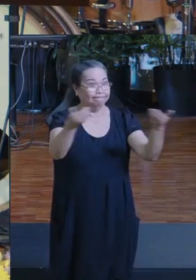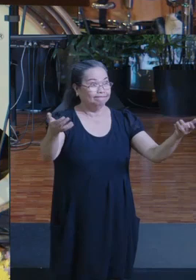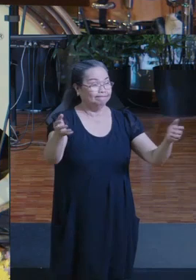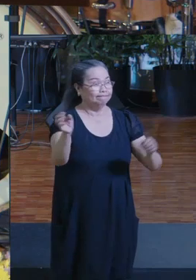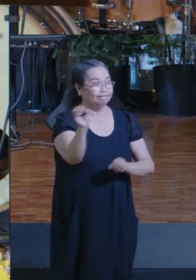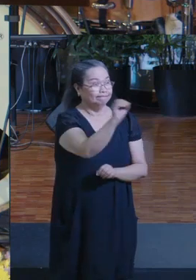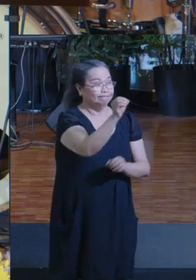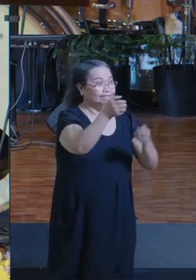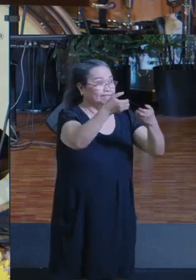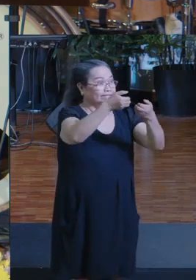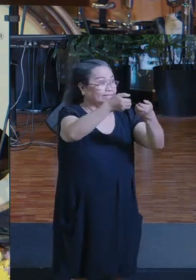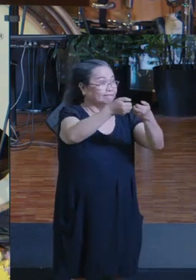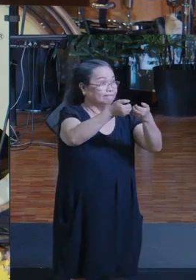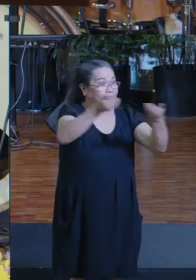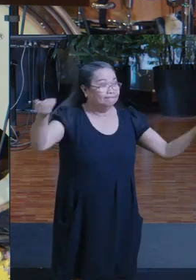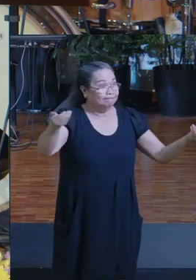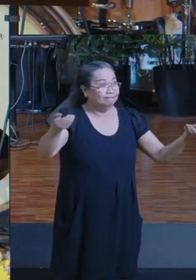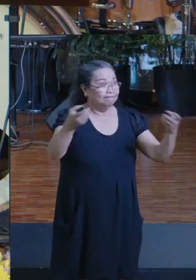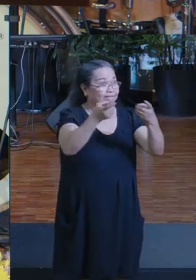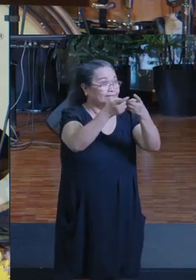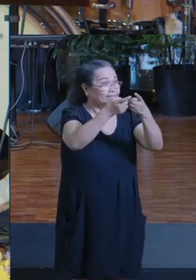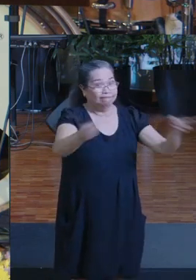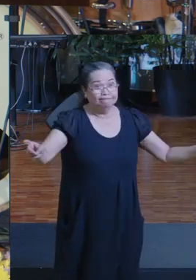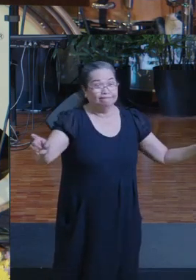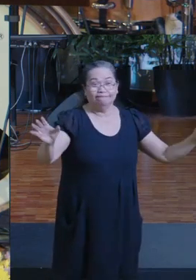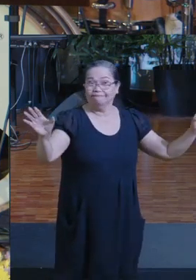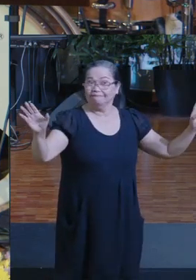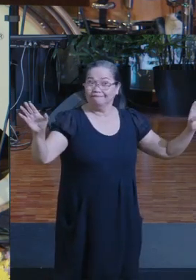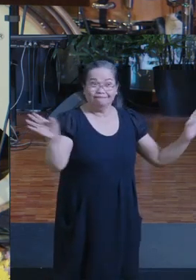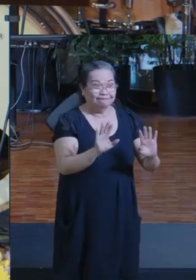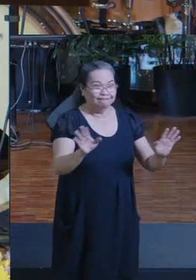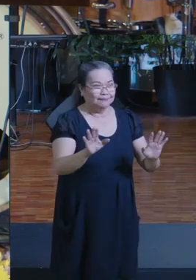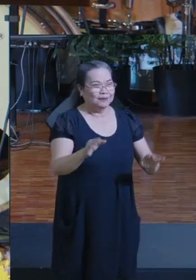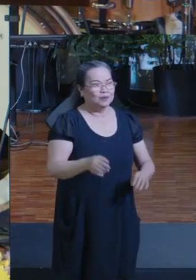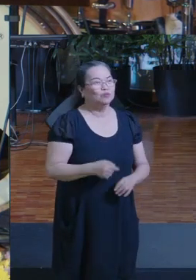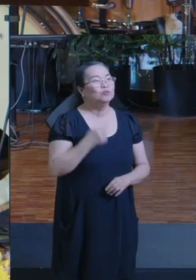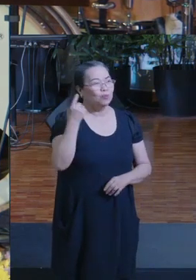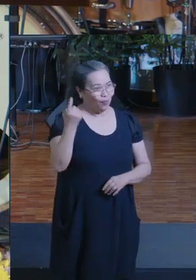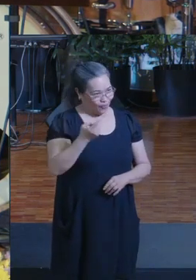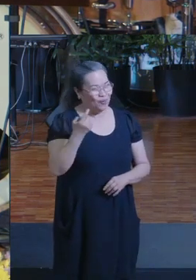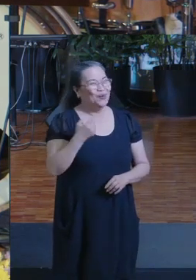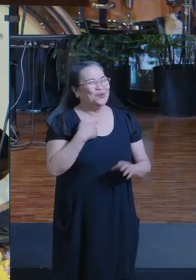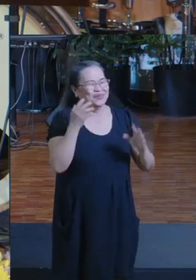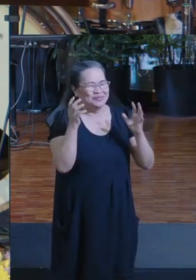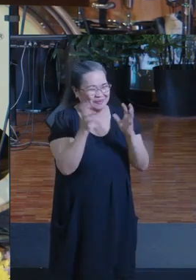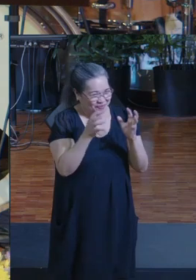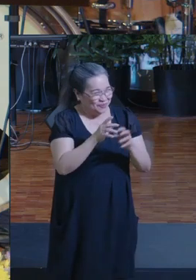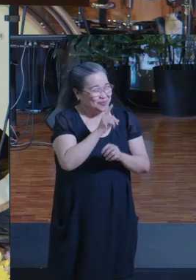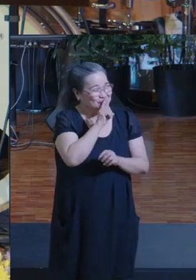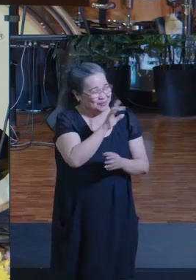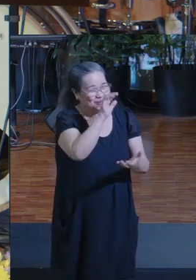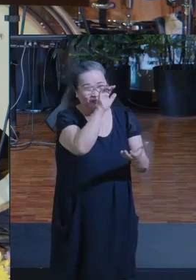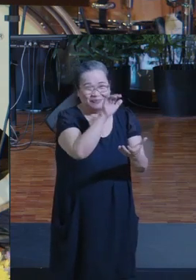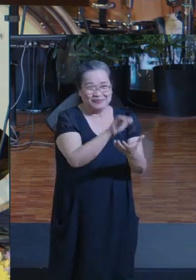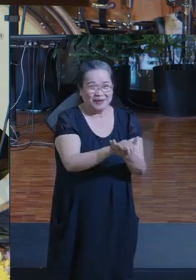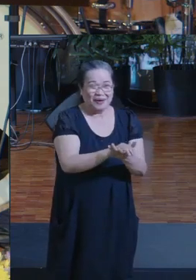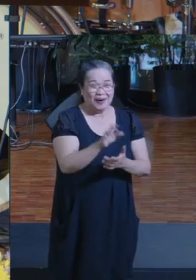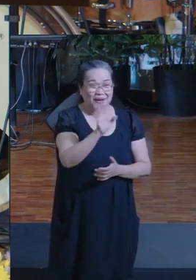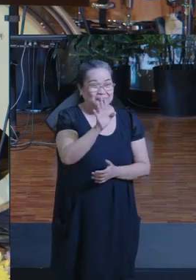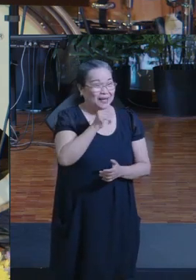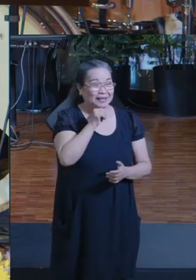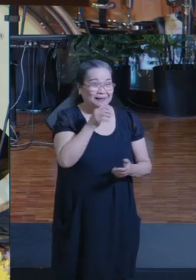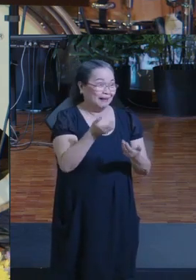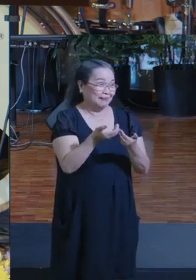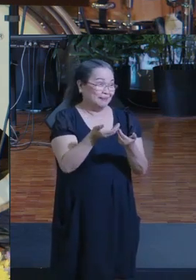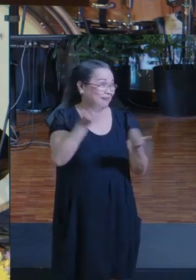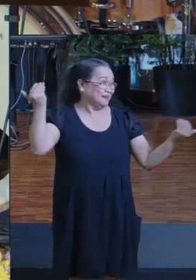awayan, walang ayawan. Palaging may awayan, no, sa marriage. Pero walang ayawan.